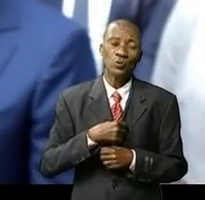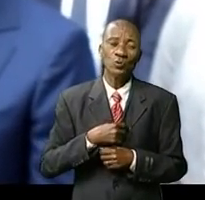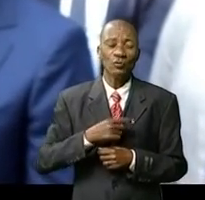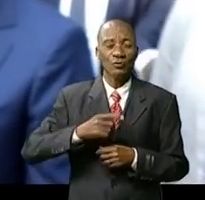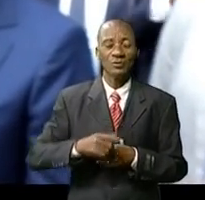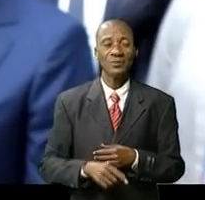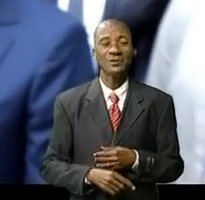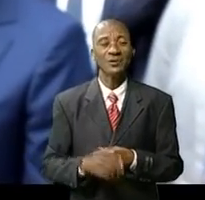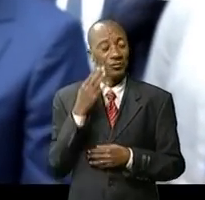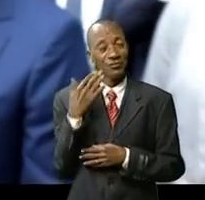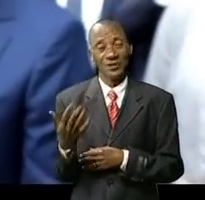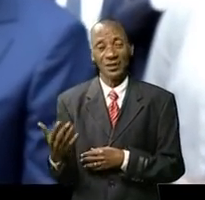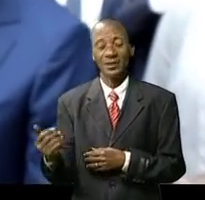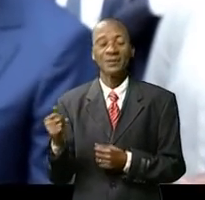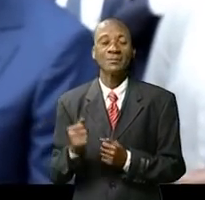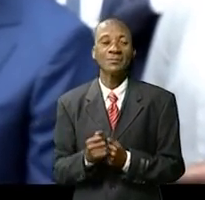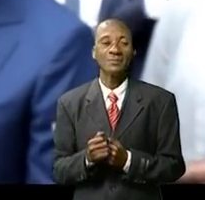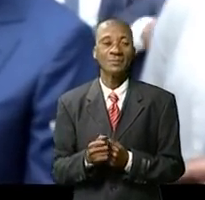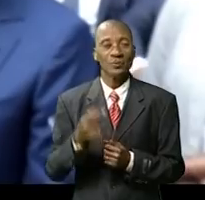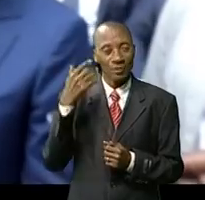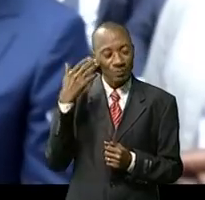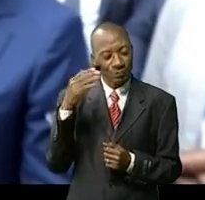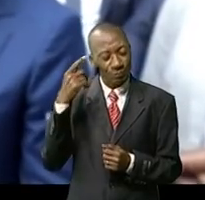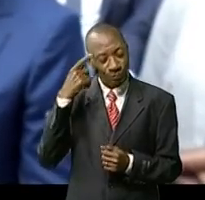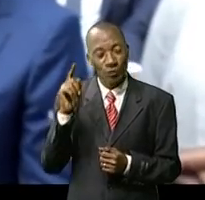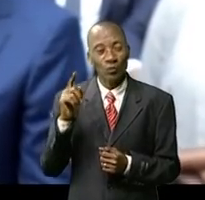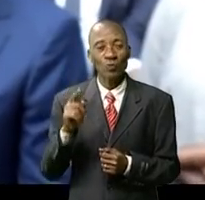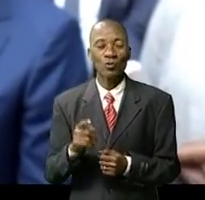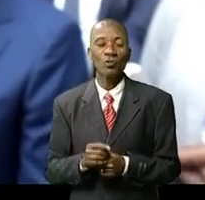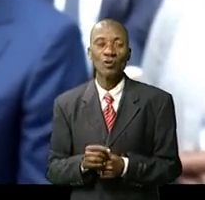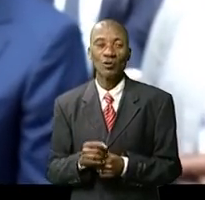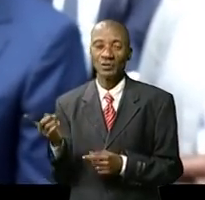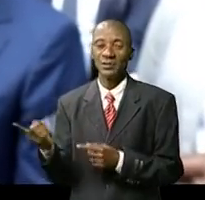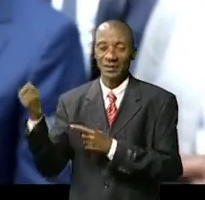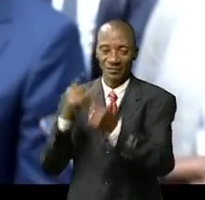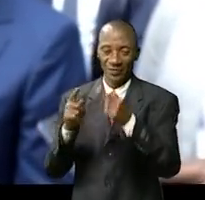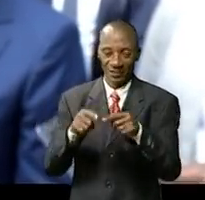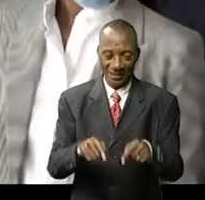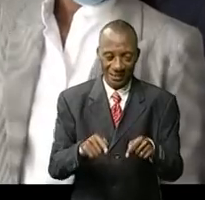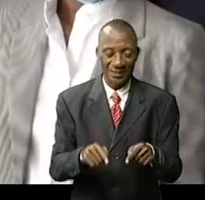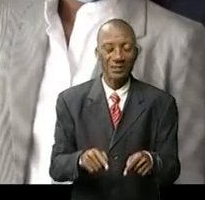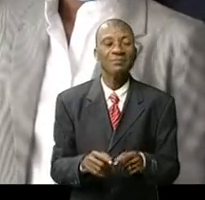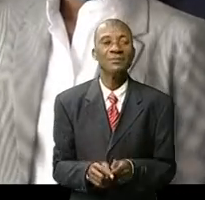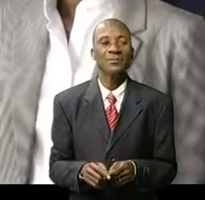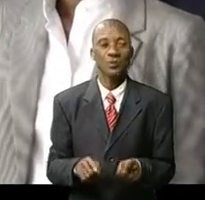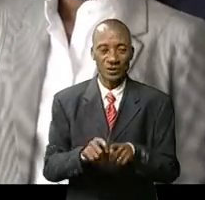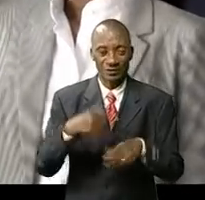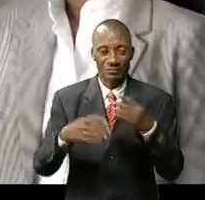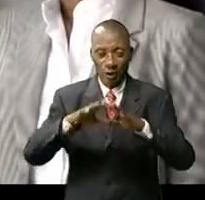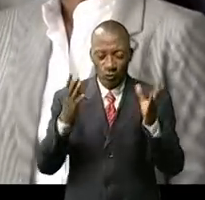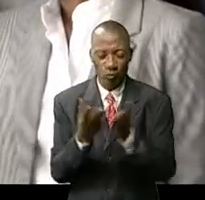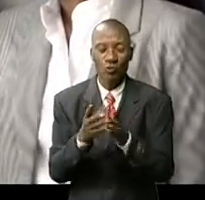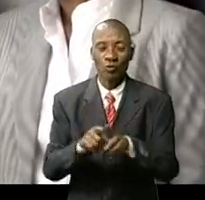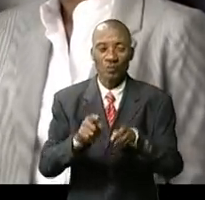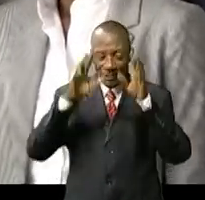fiers d'avoir répondu à cet appel qu'avait fait Son Excellence Monsieur le Président de la République, de sauver cette